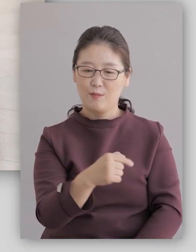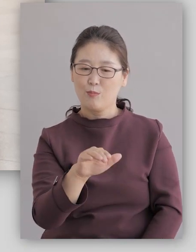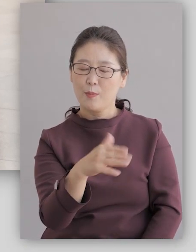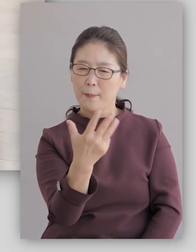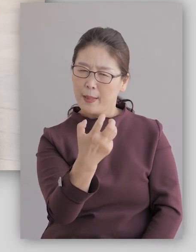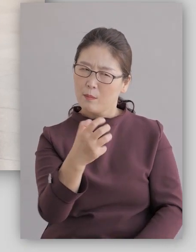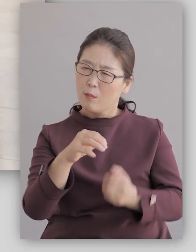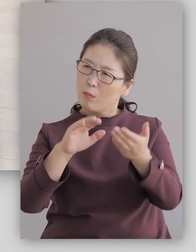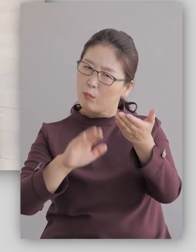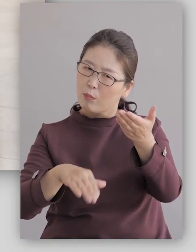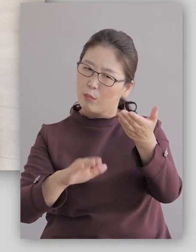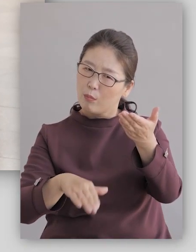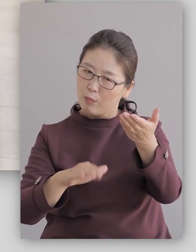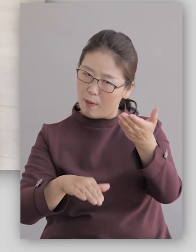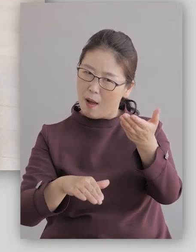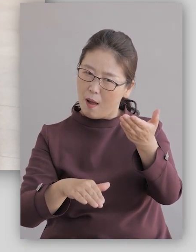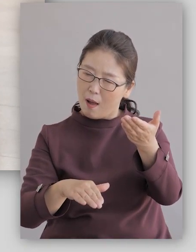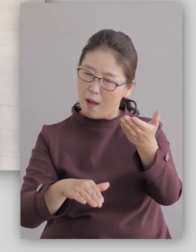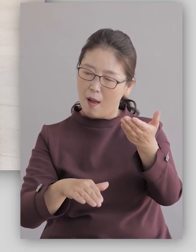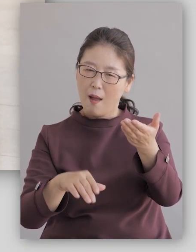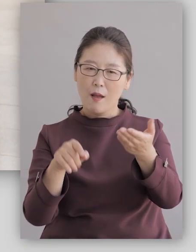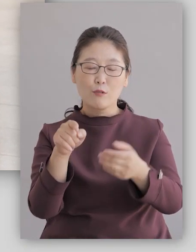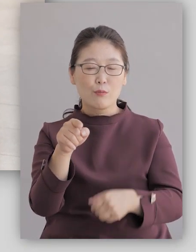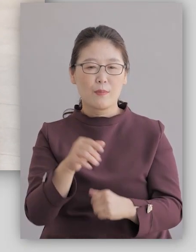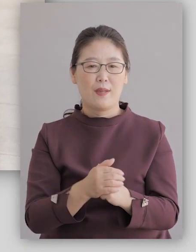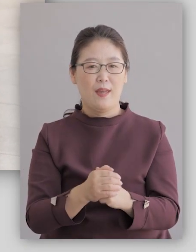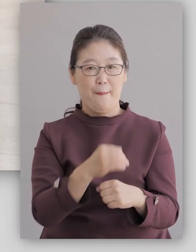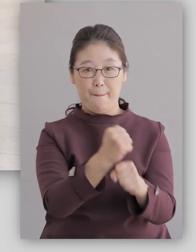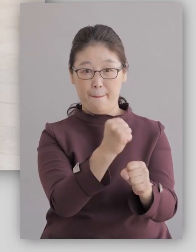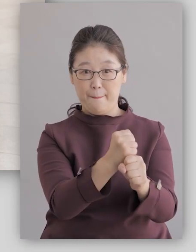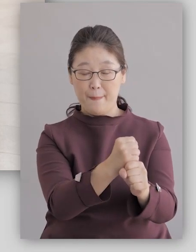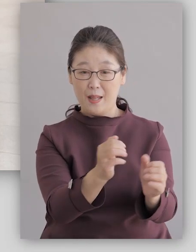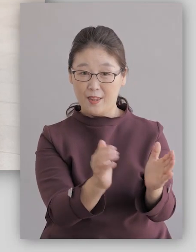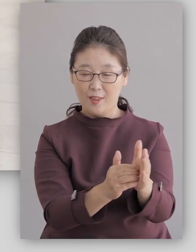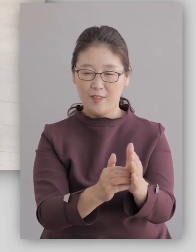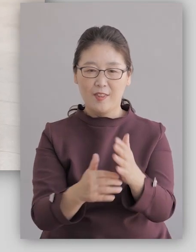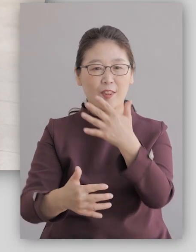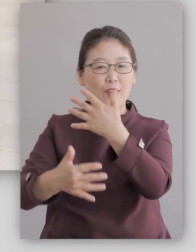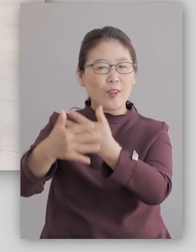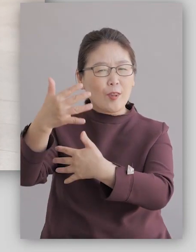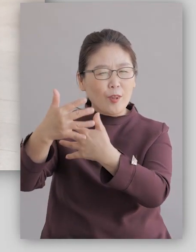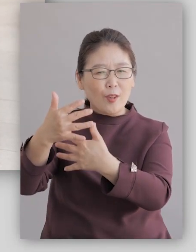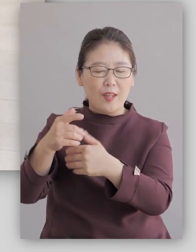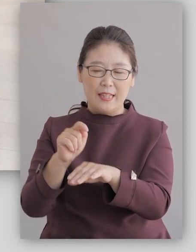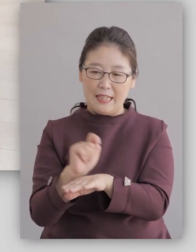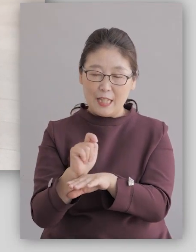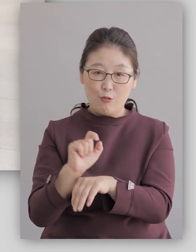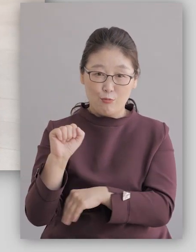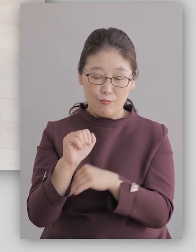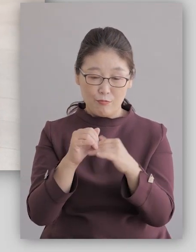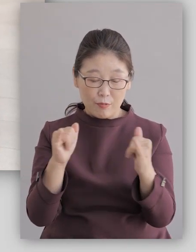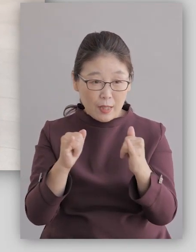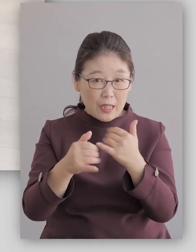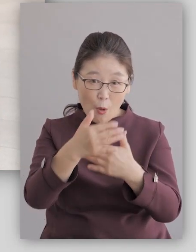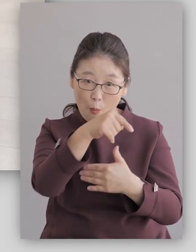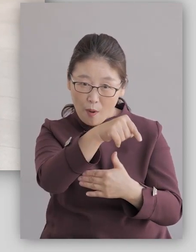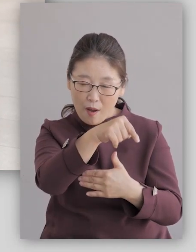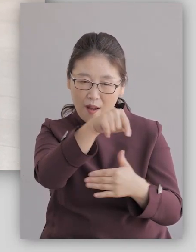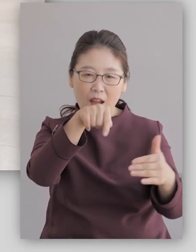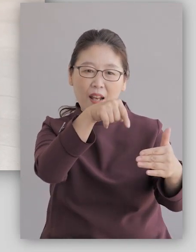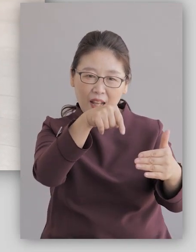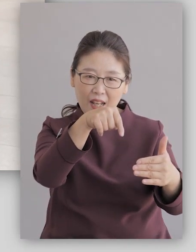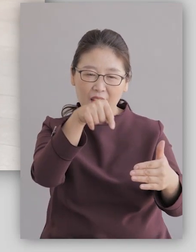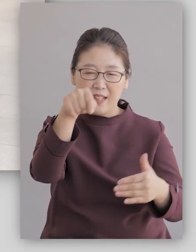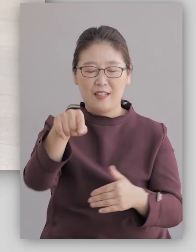80년대 후반에 생산된 자동차입니다. 영화 택시 운전사에서 실제로